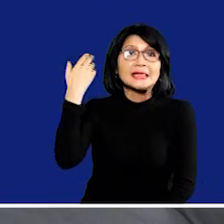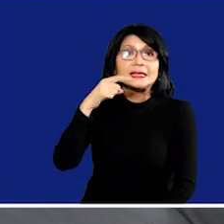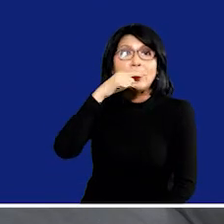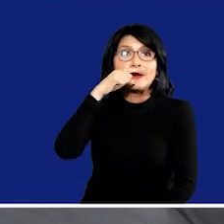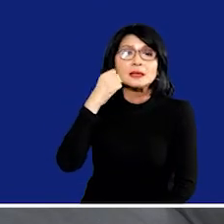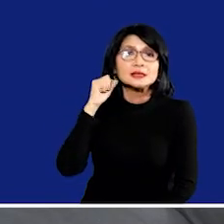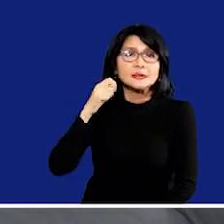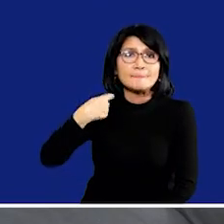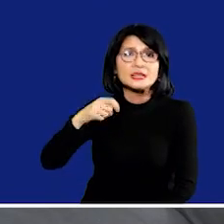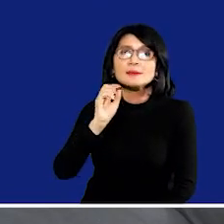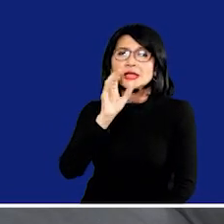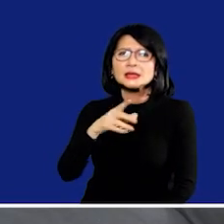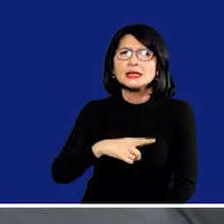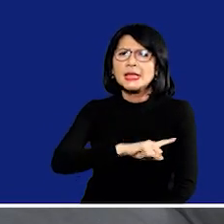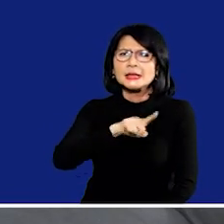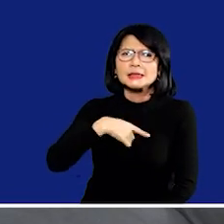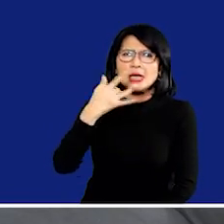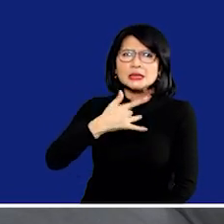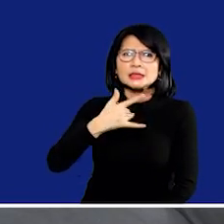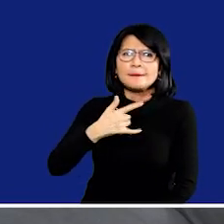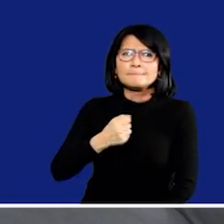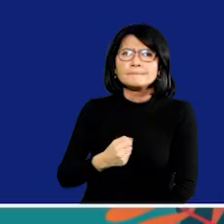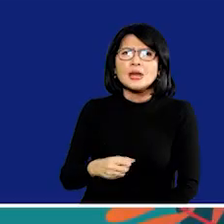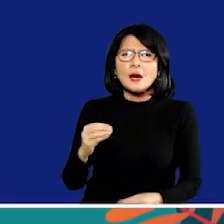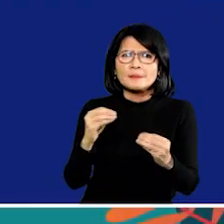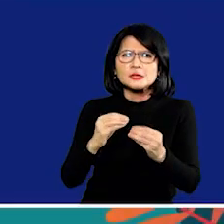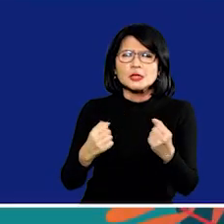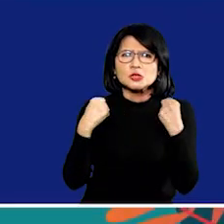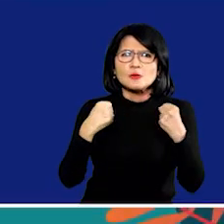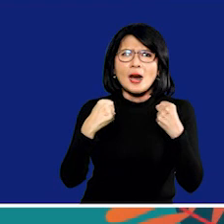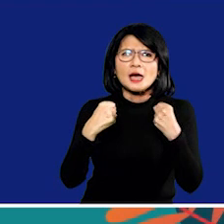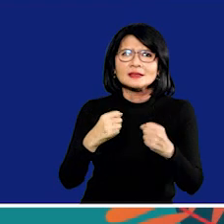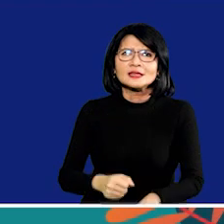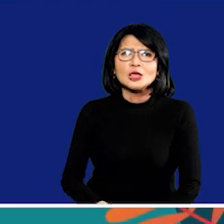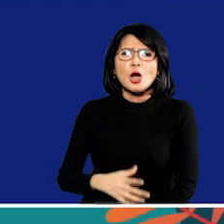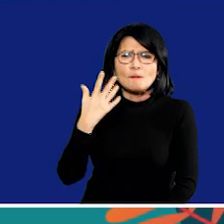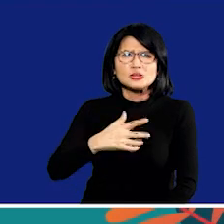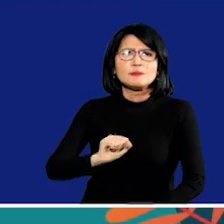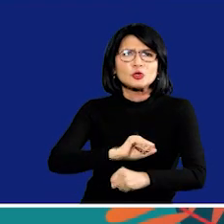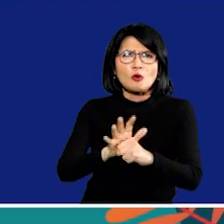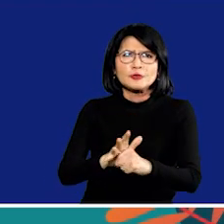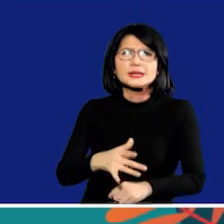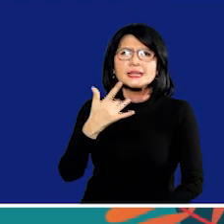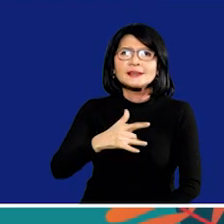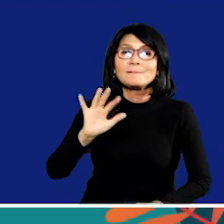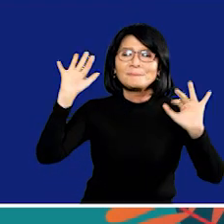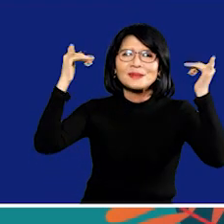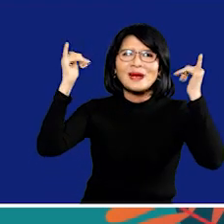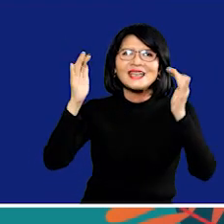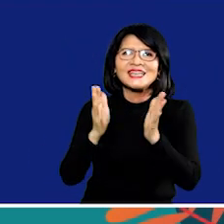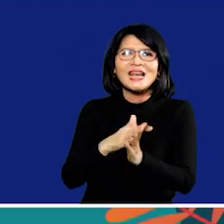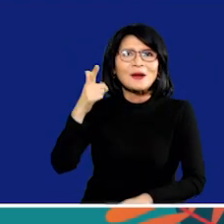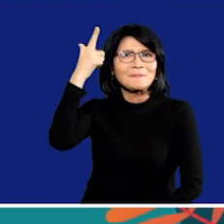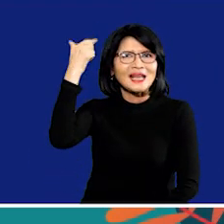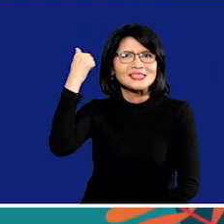Mas Nadiem tadi, kita tetap bisa berkarya, belajar terus, semangat sekolahnya walaupun COVID, bermain sambil belajar,